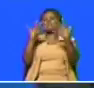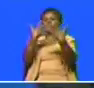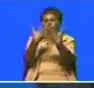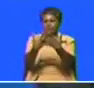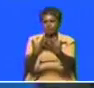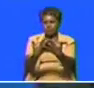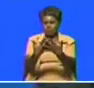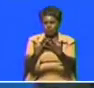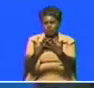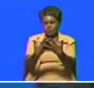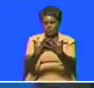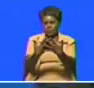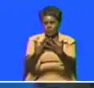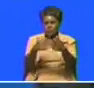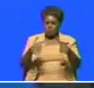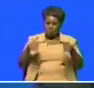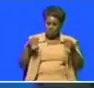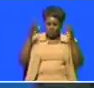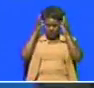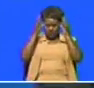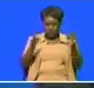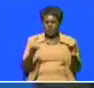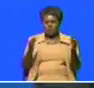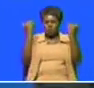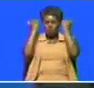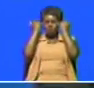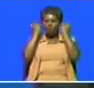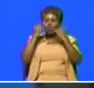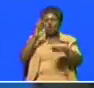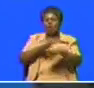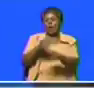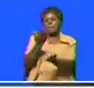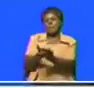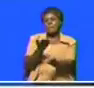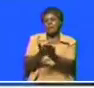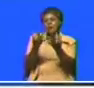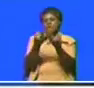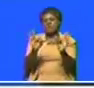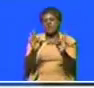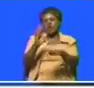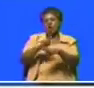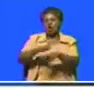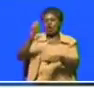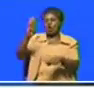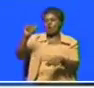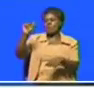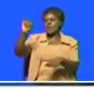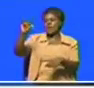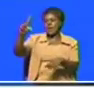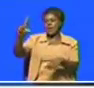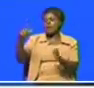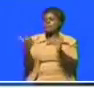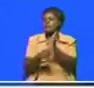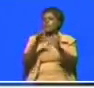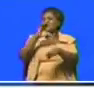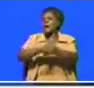cha polisi cha Kileleshwa akisubiri uamuzi wa mahakama kuhusu ombi lake la kuachiliwa kwa dhamana. Owino amejipata